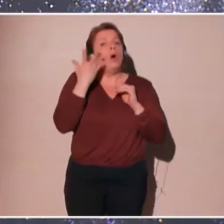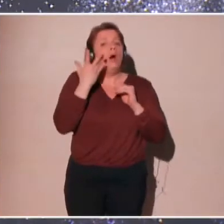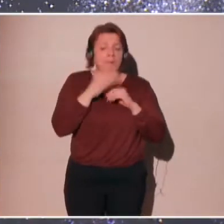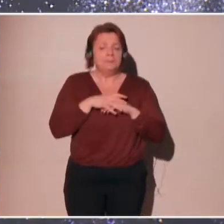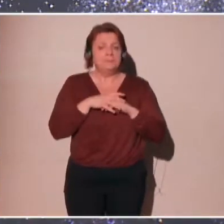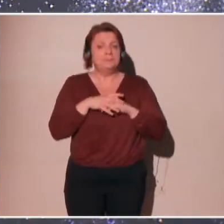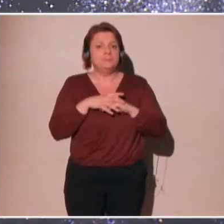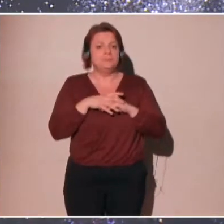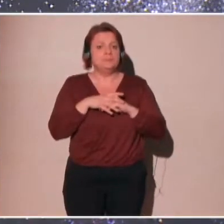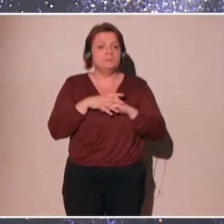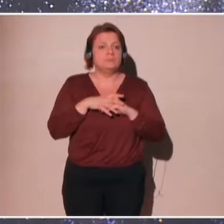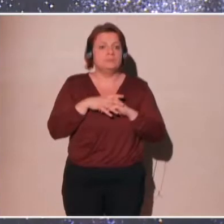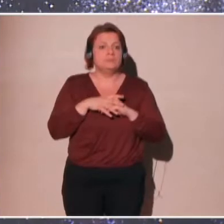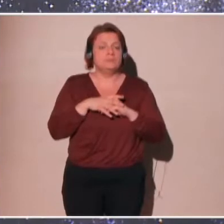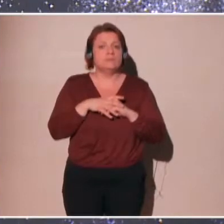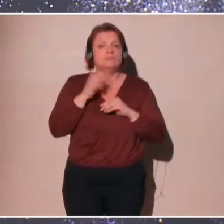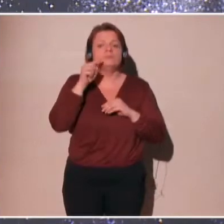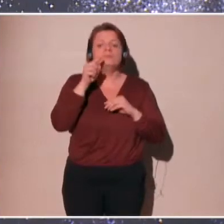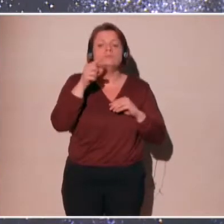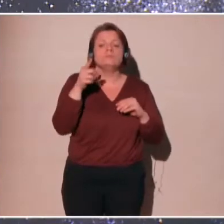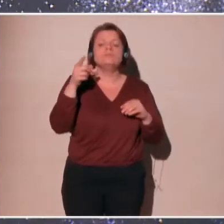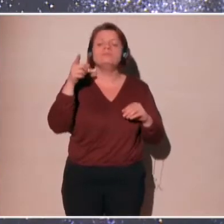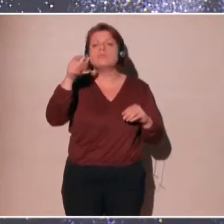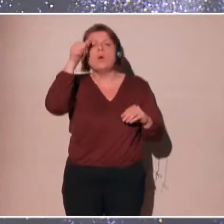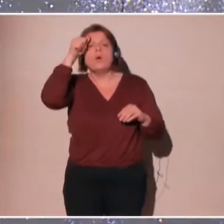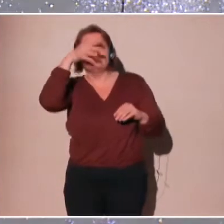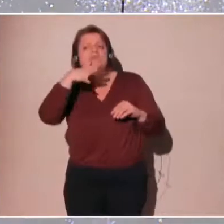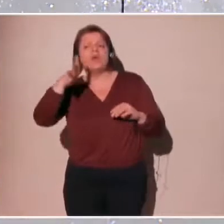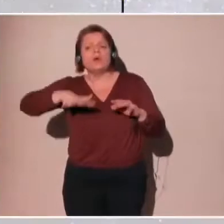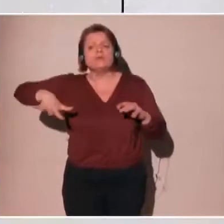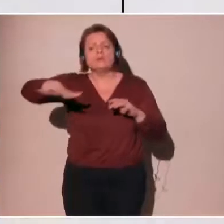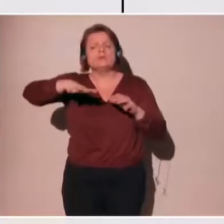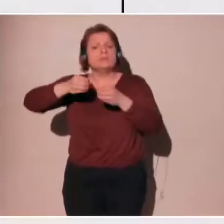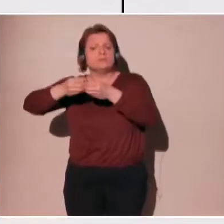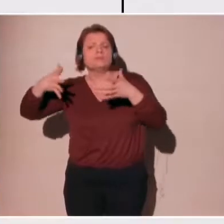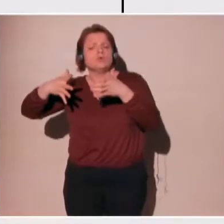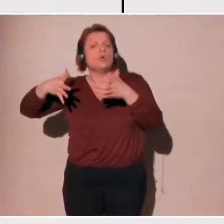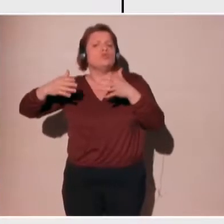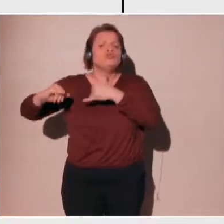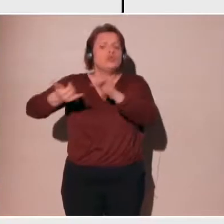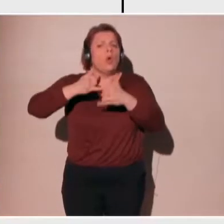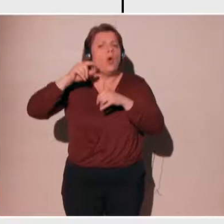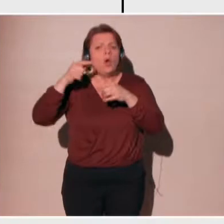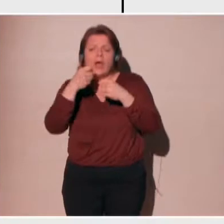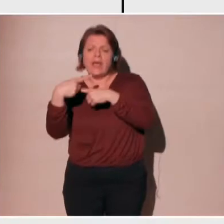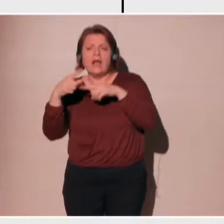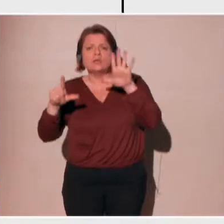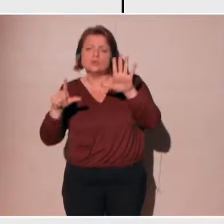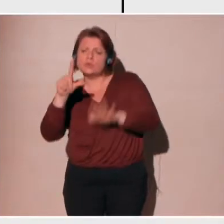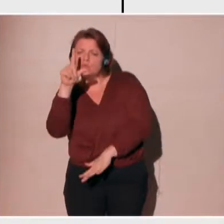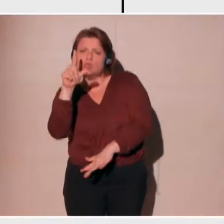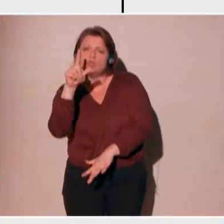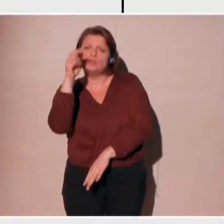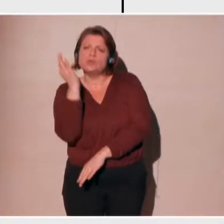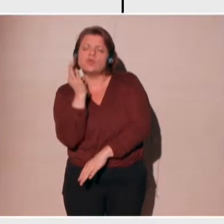que les joueurs aux États-Unis doivent représenter 72%, n'est-ce pas? 100 moins 28